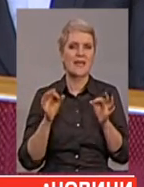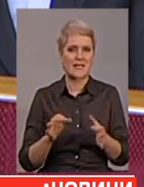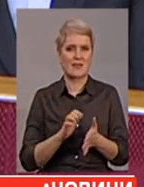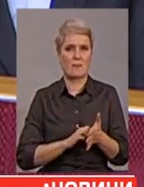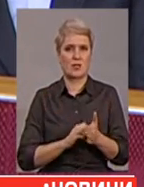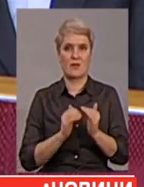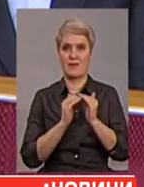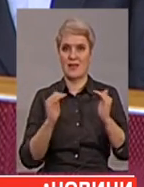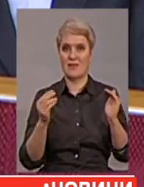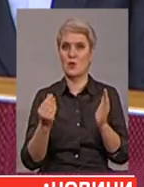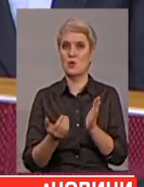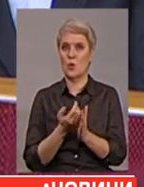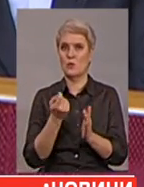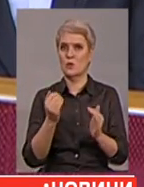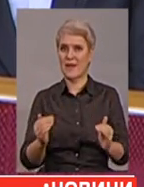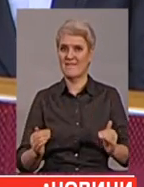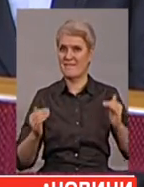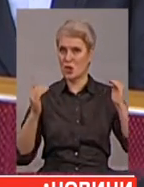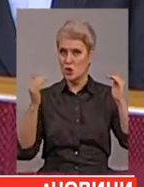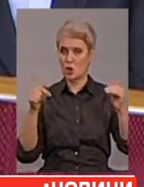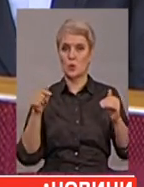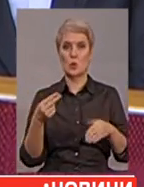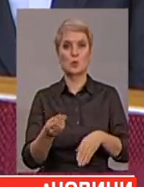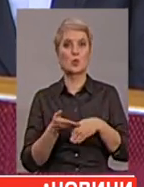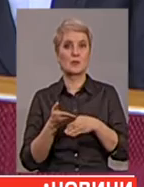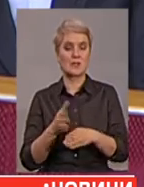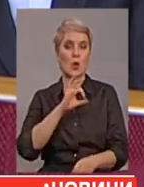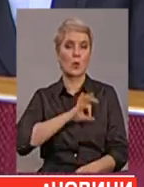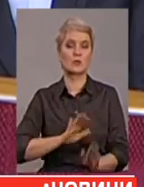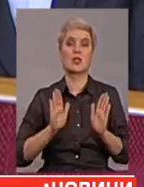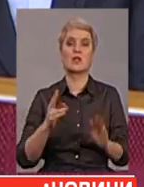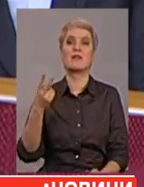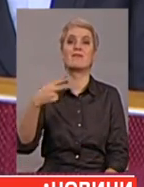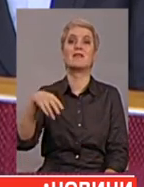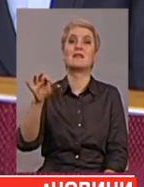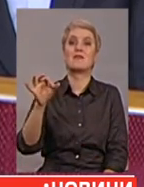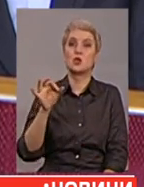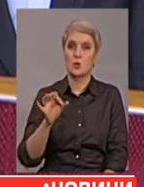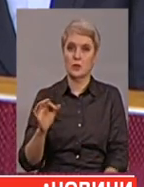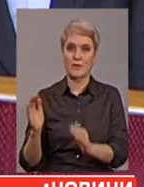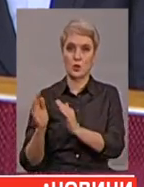ну, рівень доходів трошки вищий, тут субсидією користується лише 20% домогосподарств.